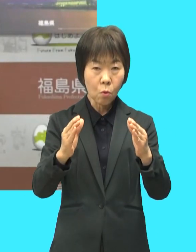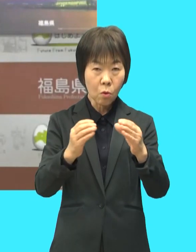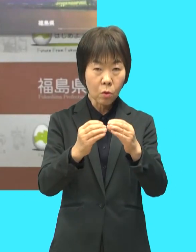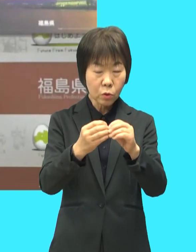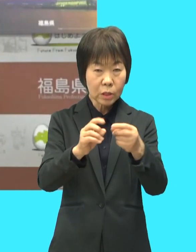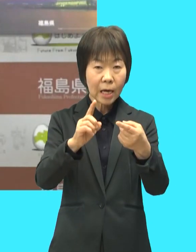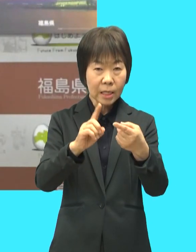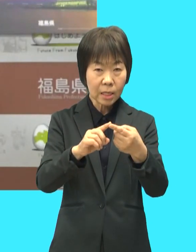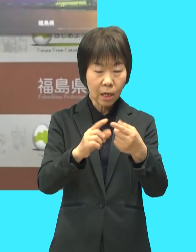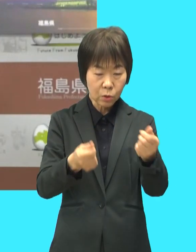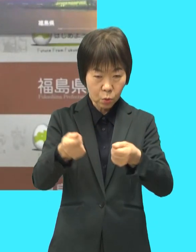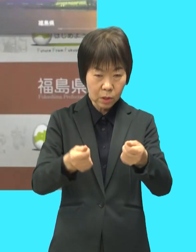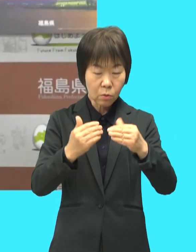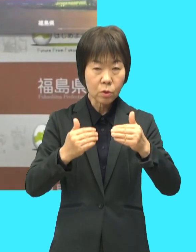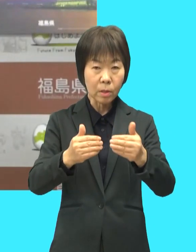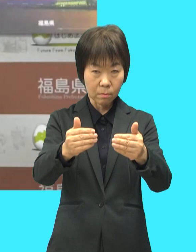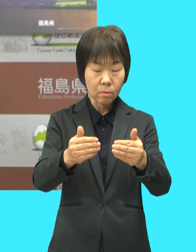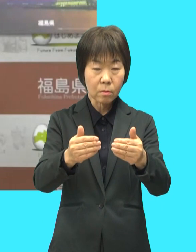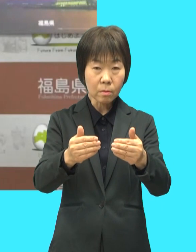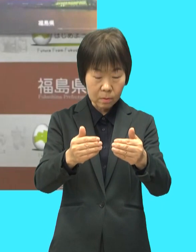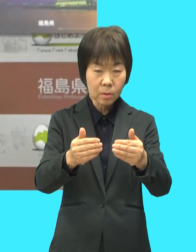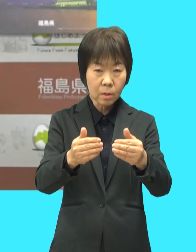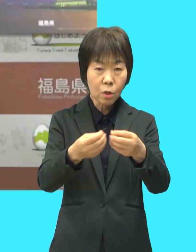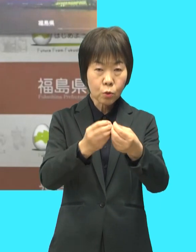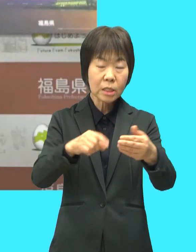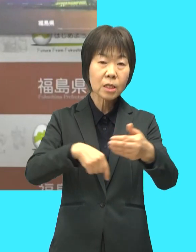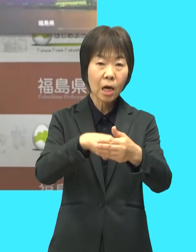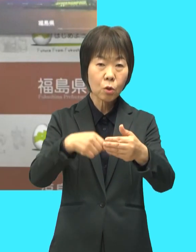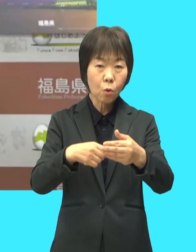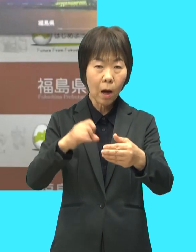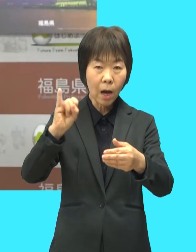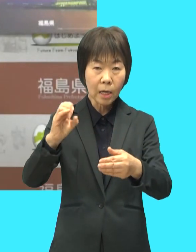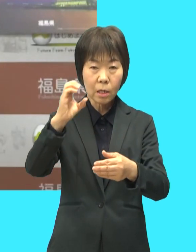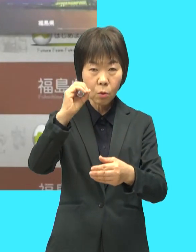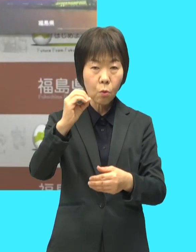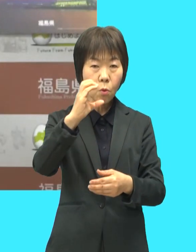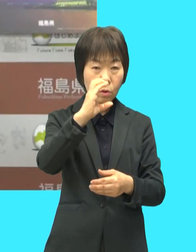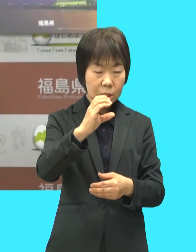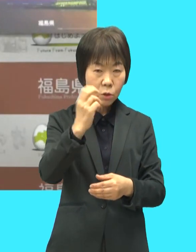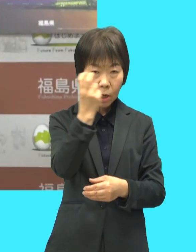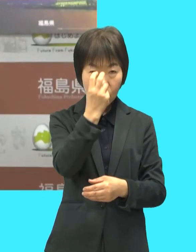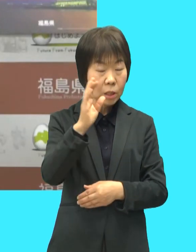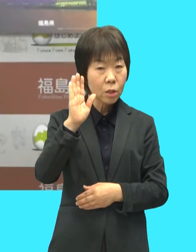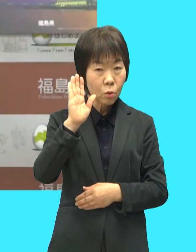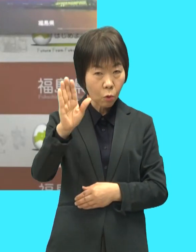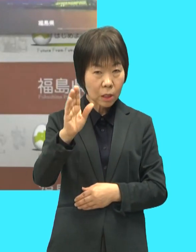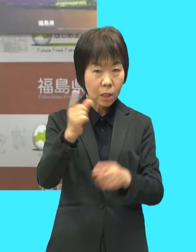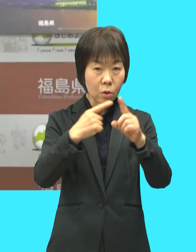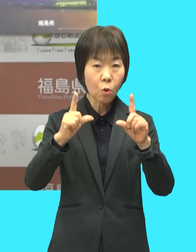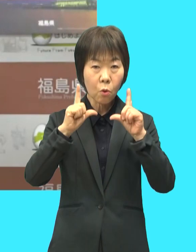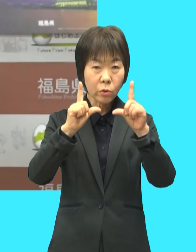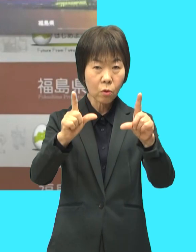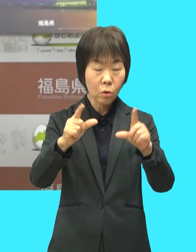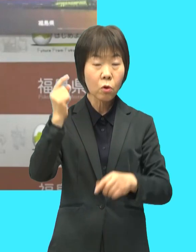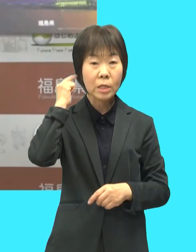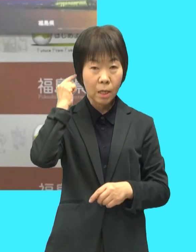整を進めているところであります。詳細につきましては IOC の確認が取れ次第公表されると